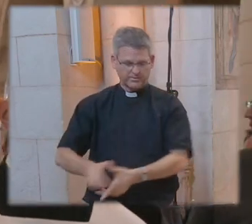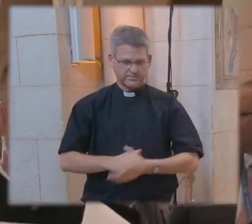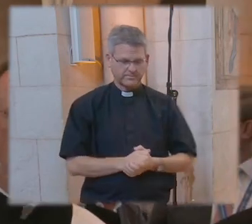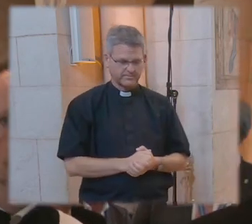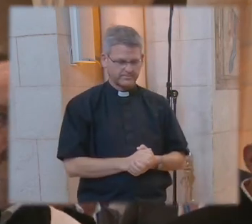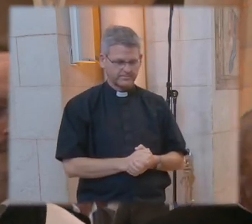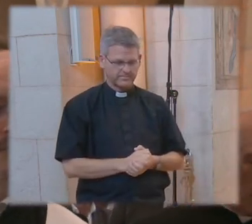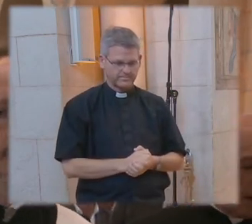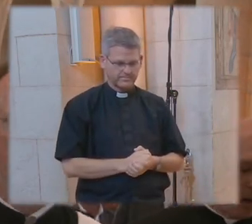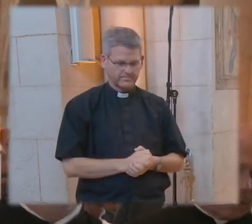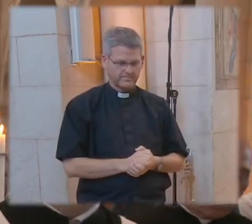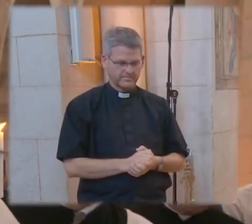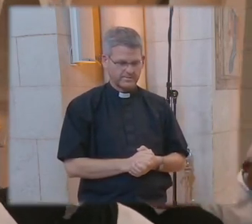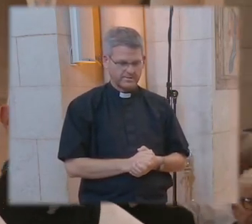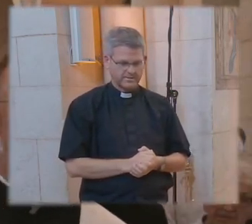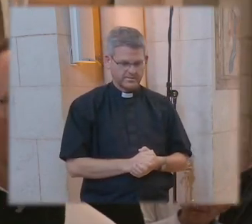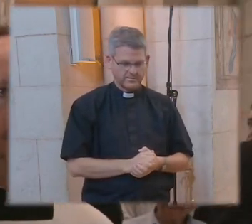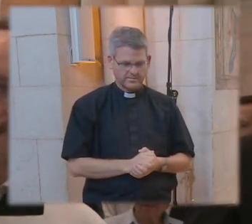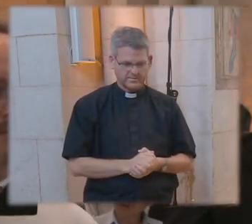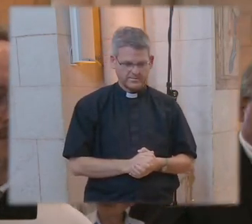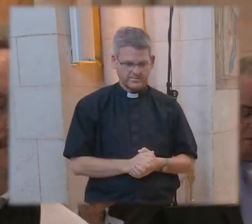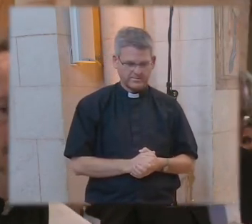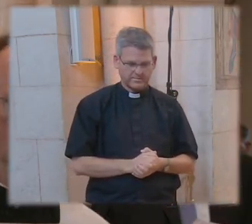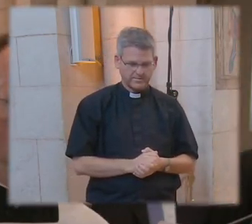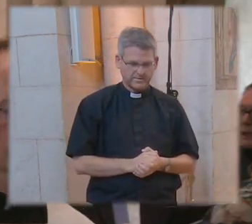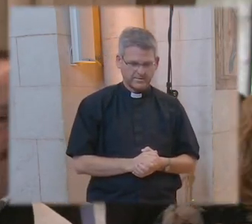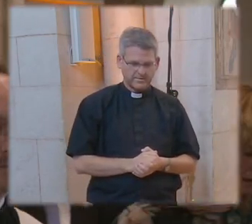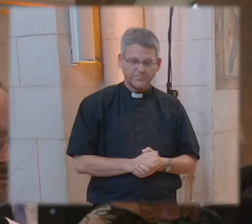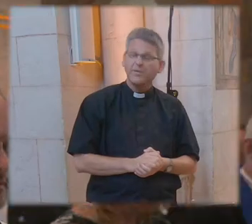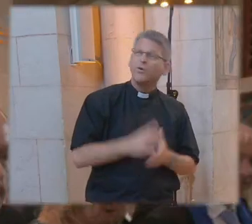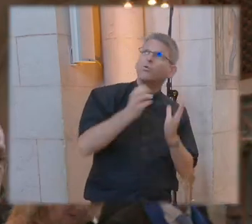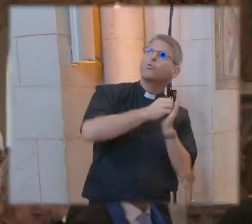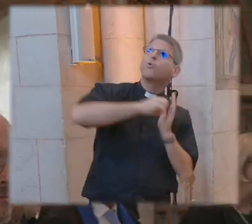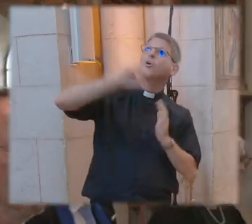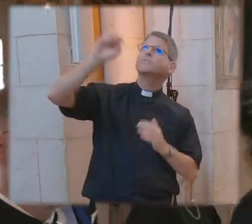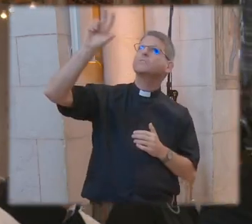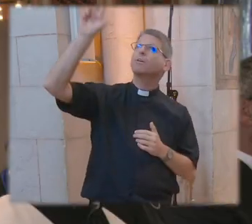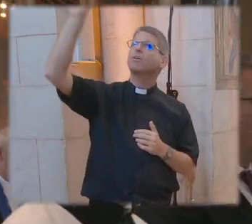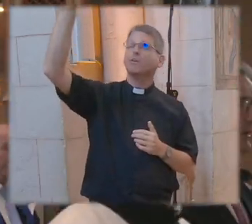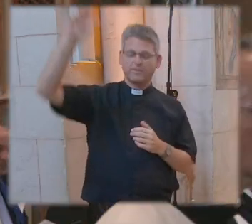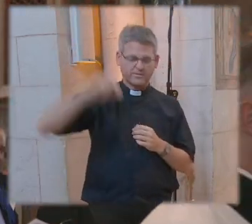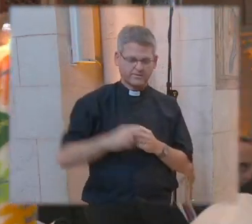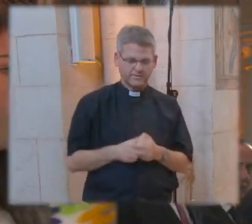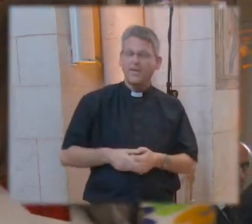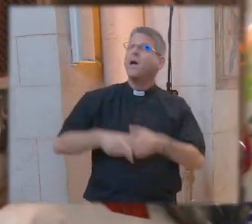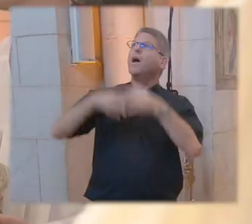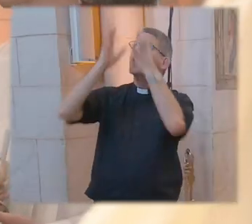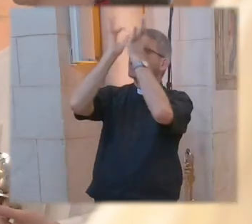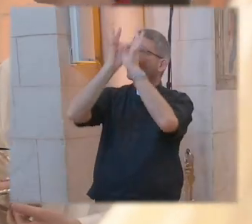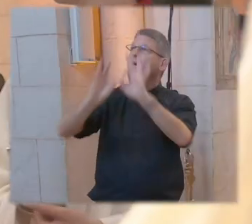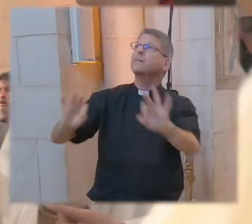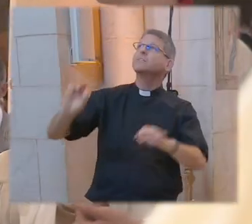Es ist ein vergoldetes und